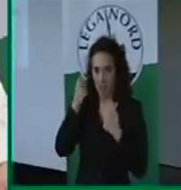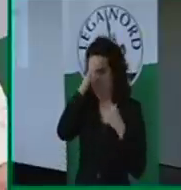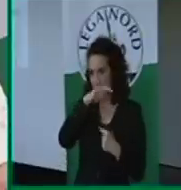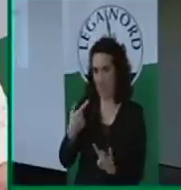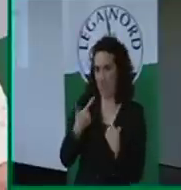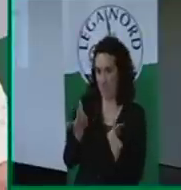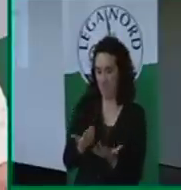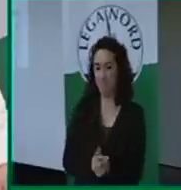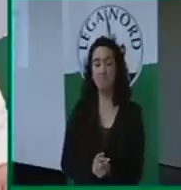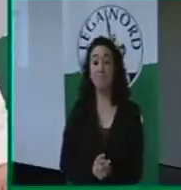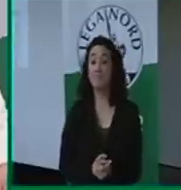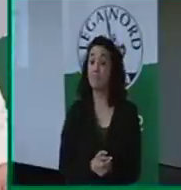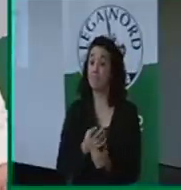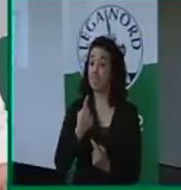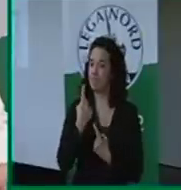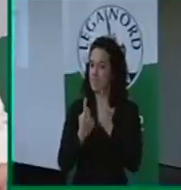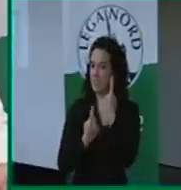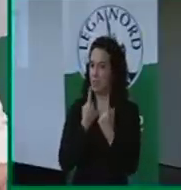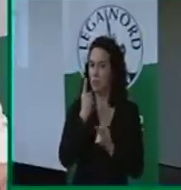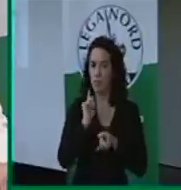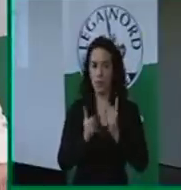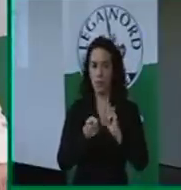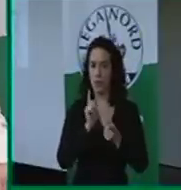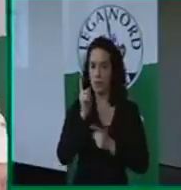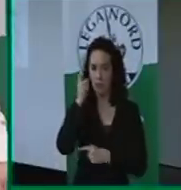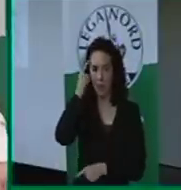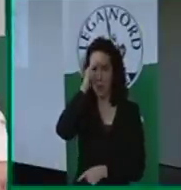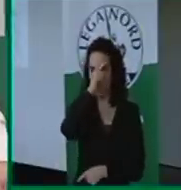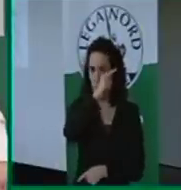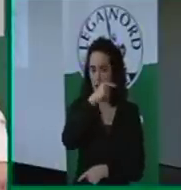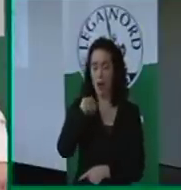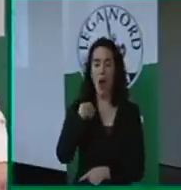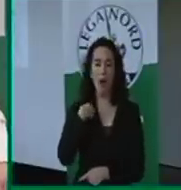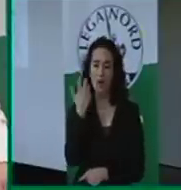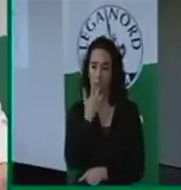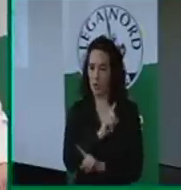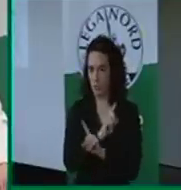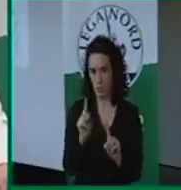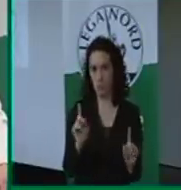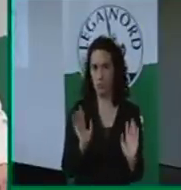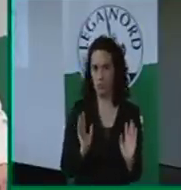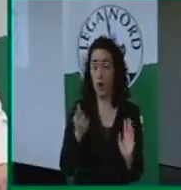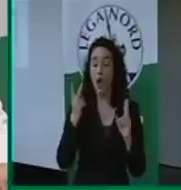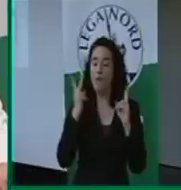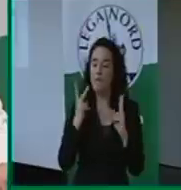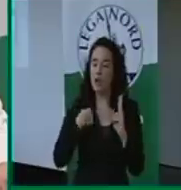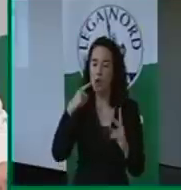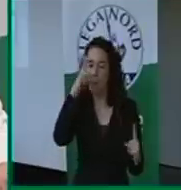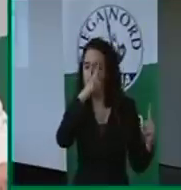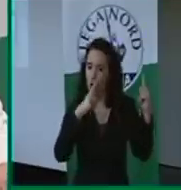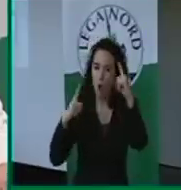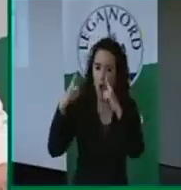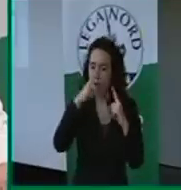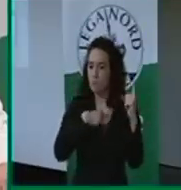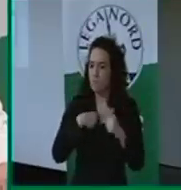politicamente viviamo un momento preoccupante e qua la smetto col sorriso perché sono veramente fortemente preoccupato c'è puzza di